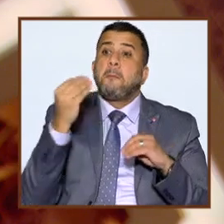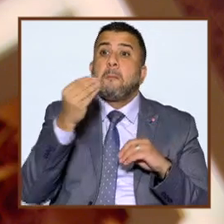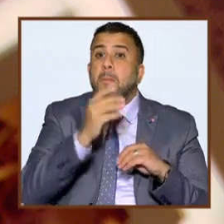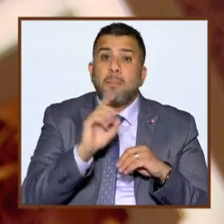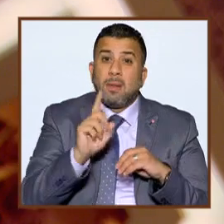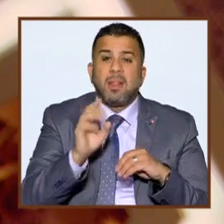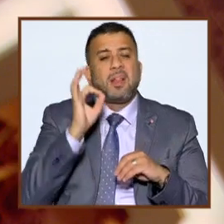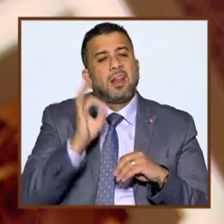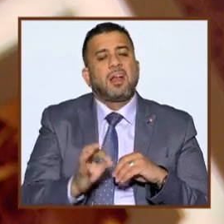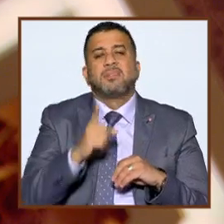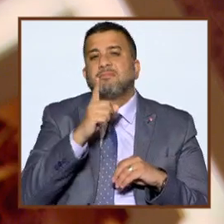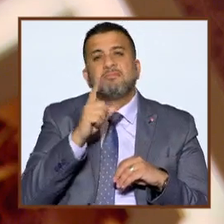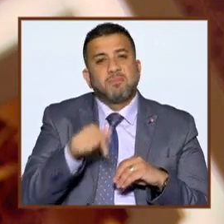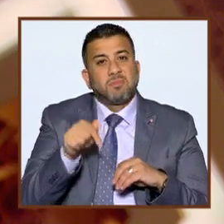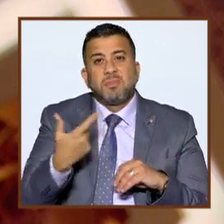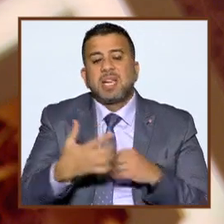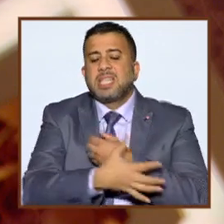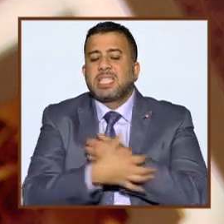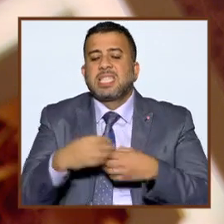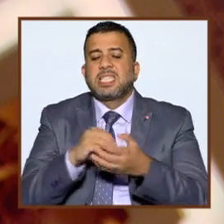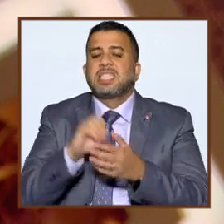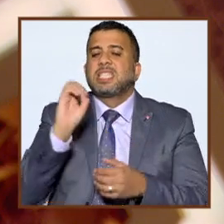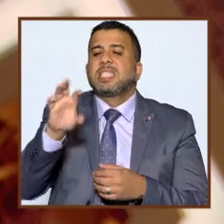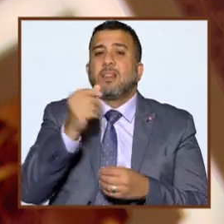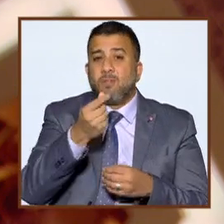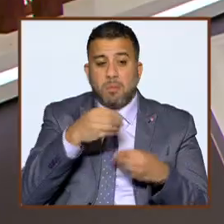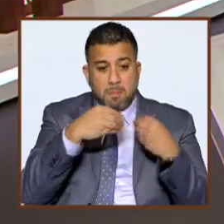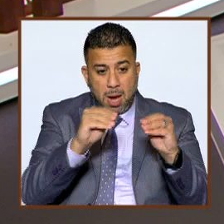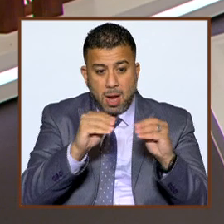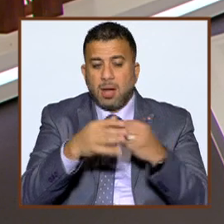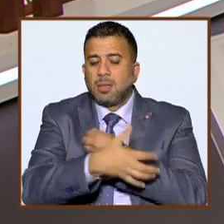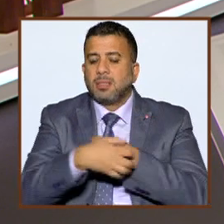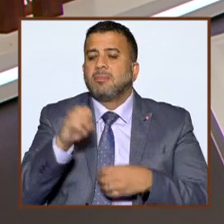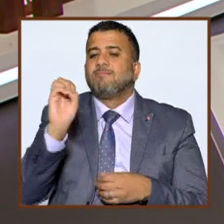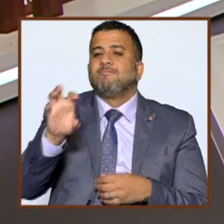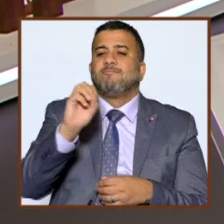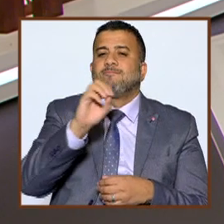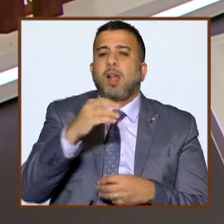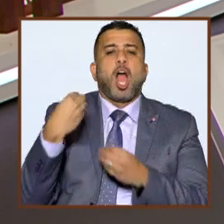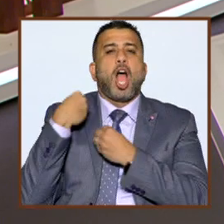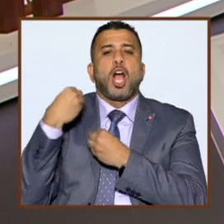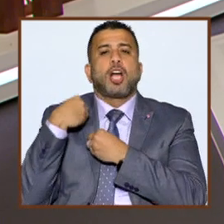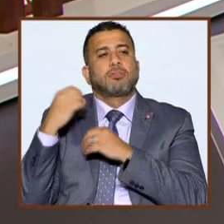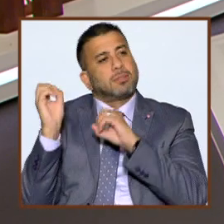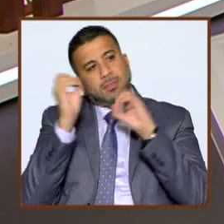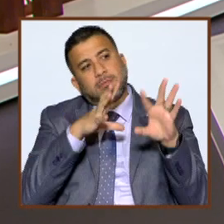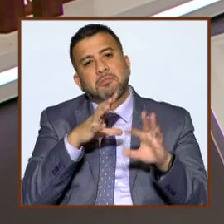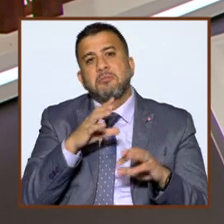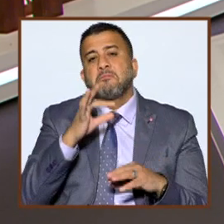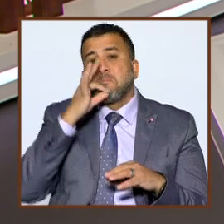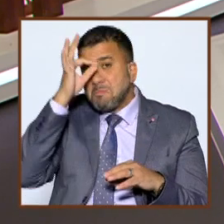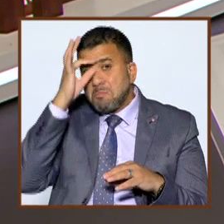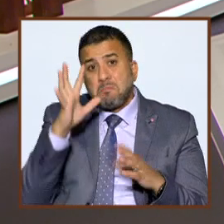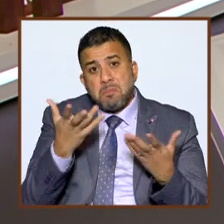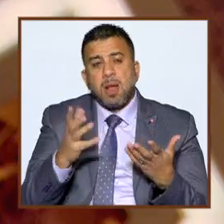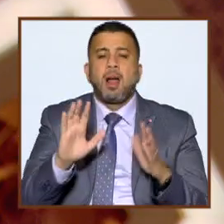بأنك تتصدقين به وترجين الثواب لصاحبة الخاتم. عبد الله من السعودية